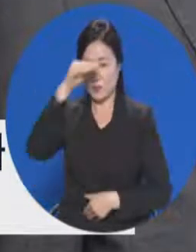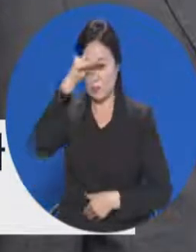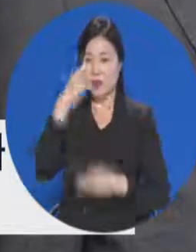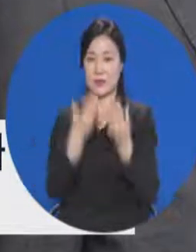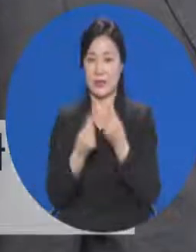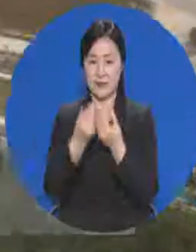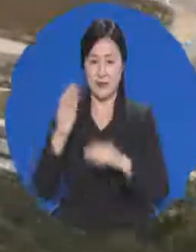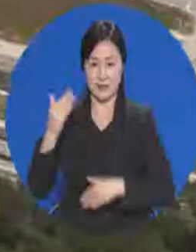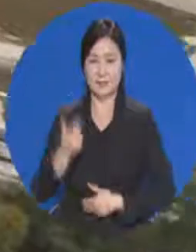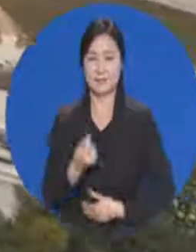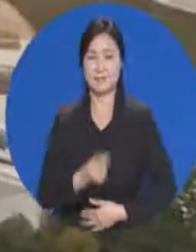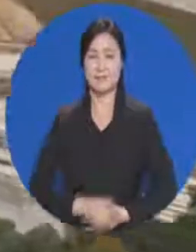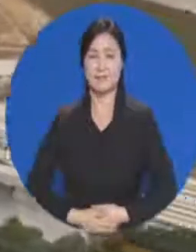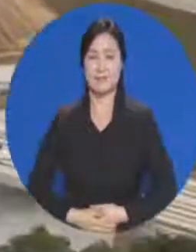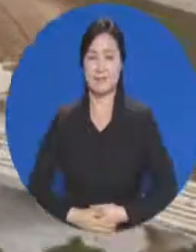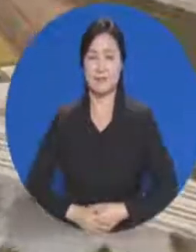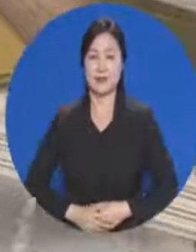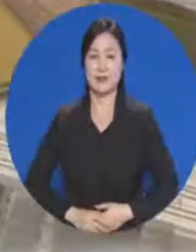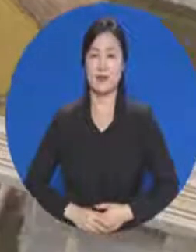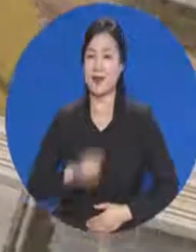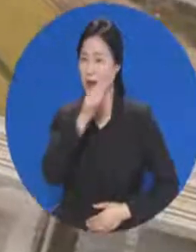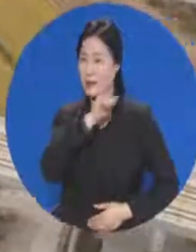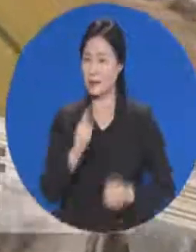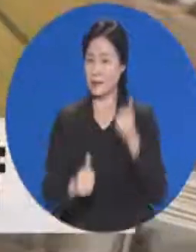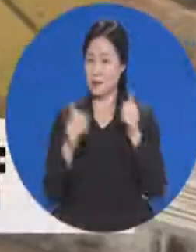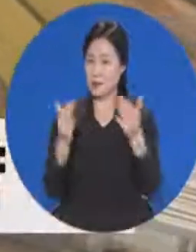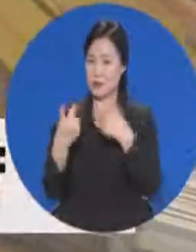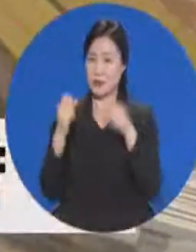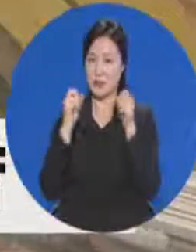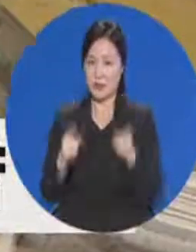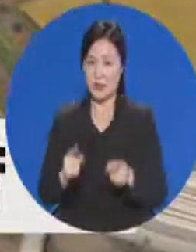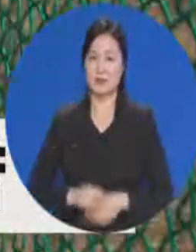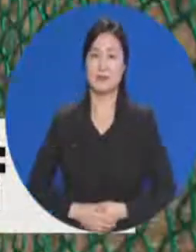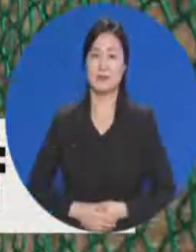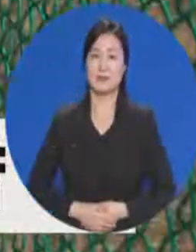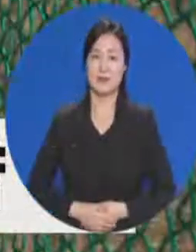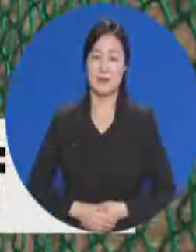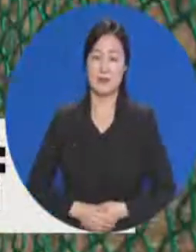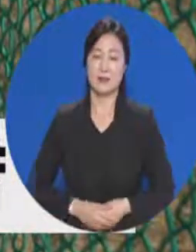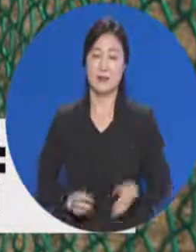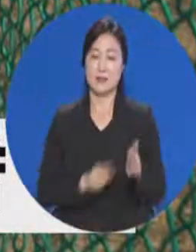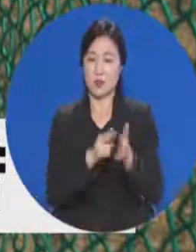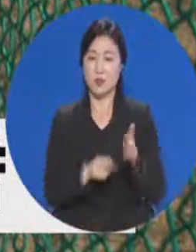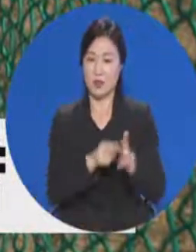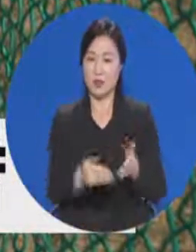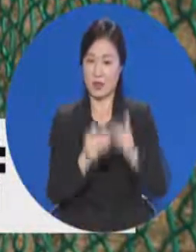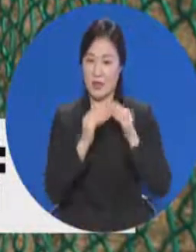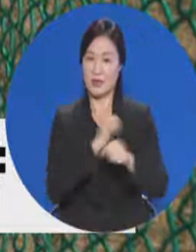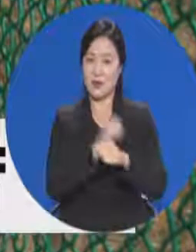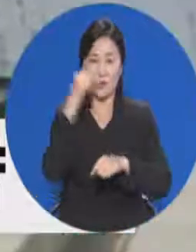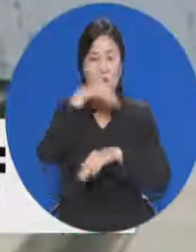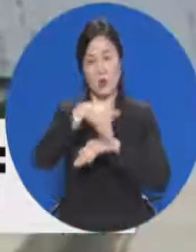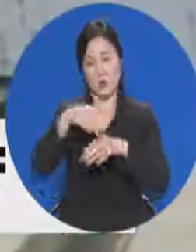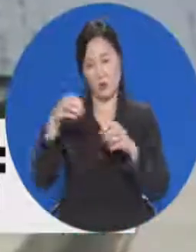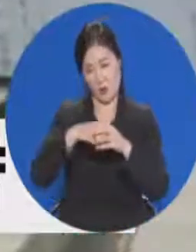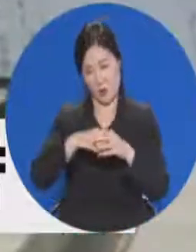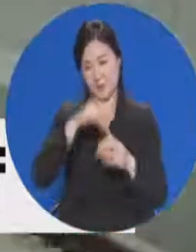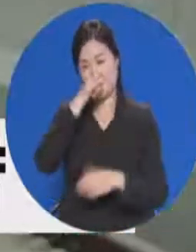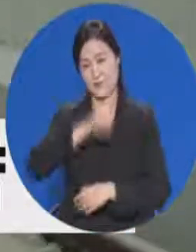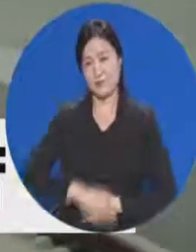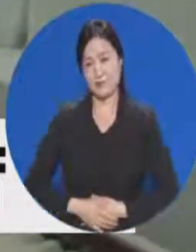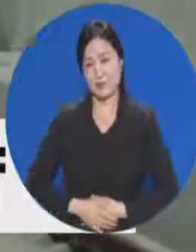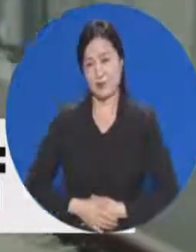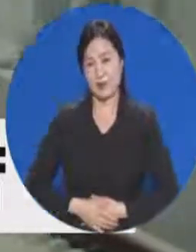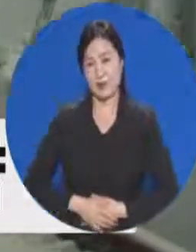될 것이다. 아시안게임 유치를 지렛대 삼아서 달빛 내륙철도를 건설하겠다는 계산도 깔려 있습니다. 실제로